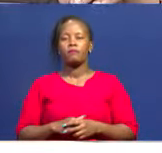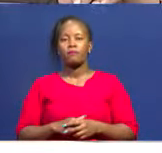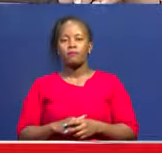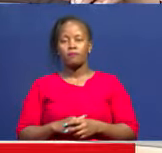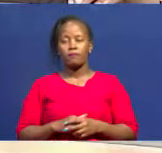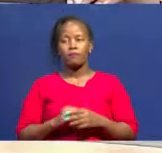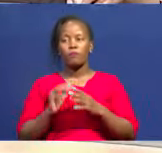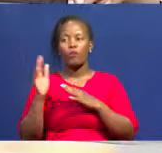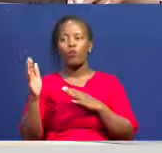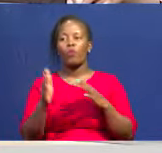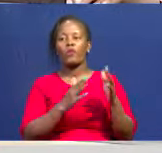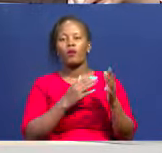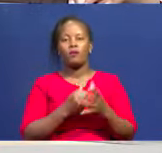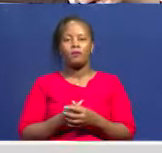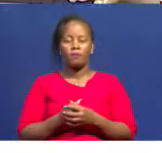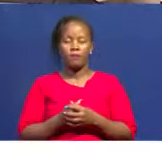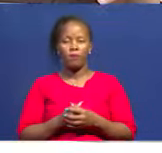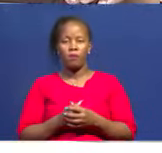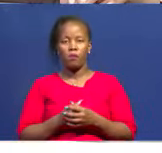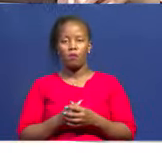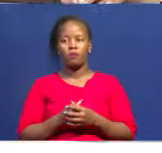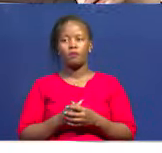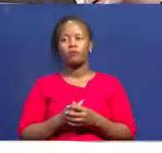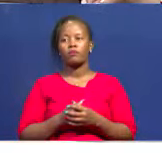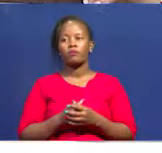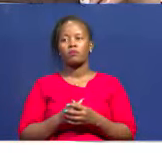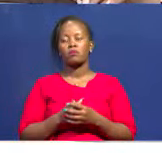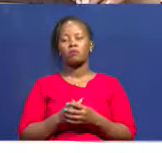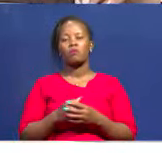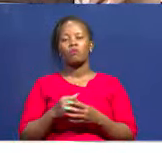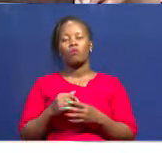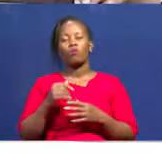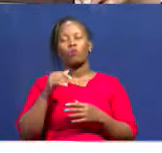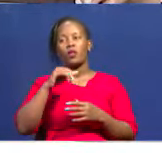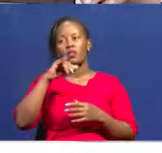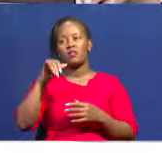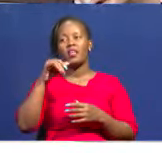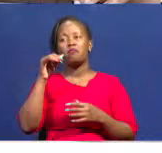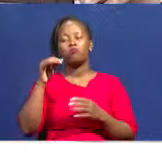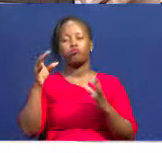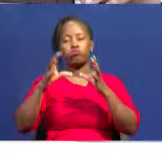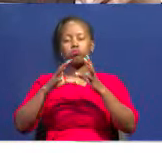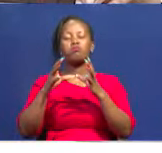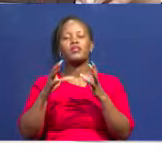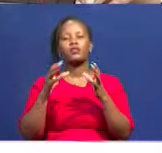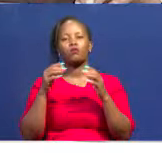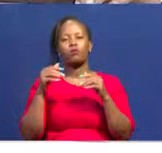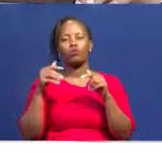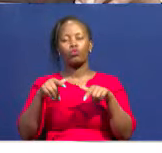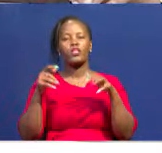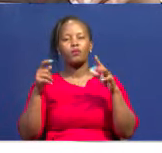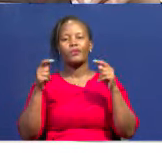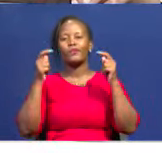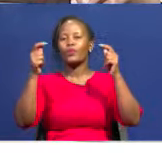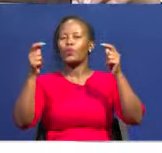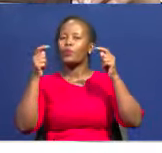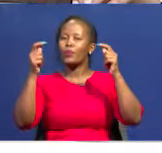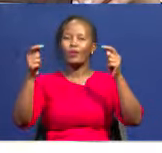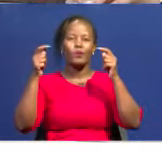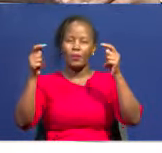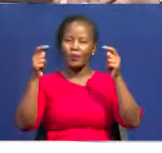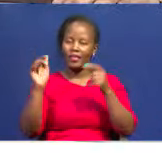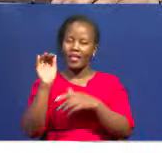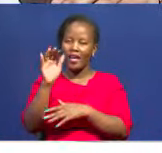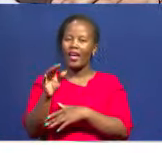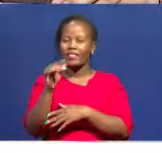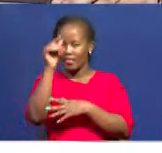Maafisa wa matibabu na maabara wa humu nchini leo waliandaa maandamano ya amani jijini Nairobi kuishinikiza serikali kutimiza matakwa